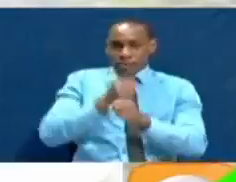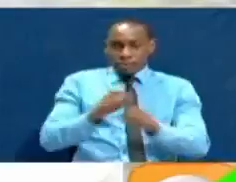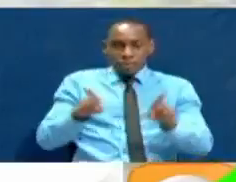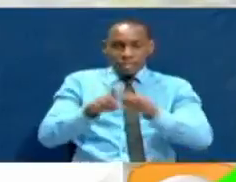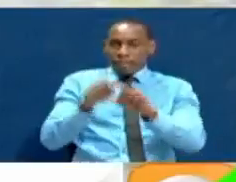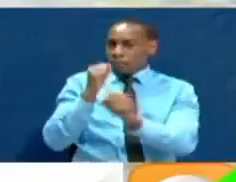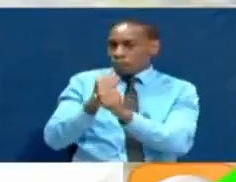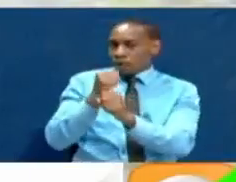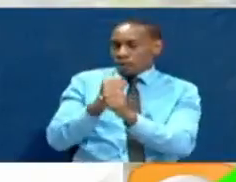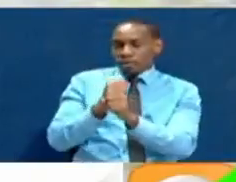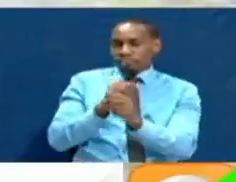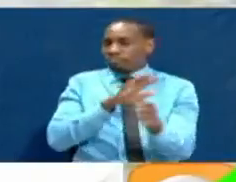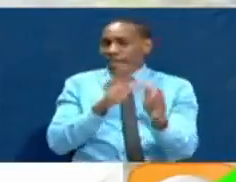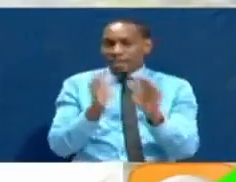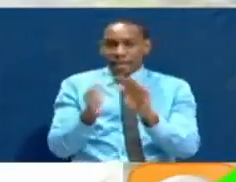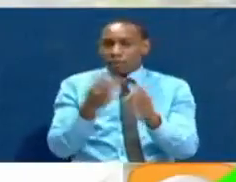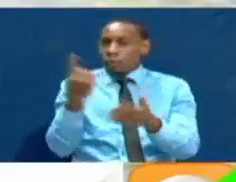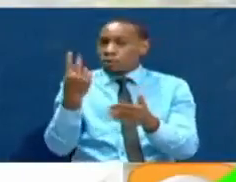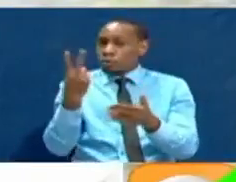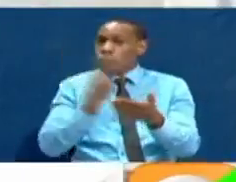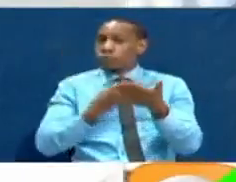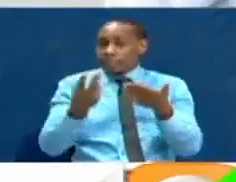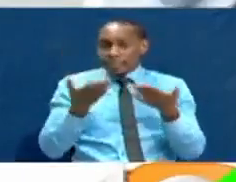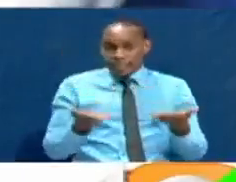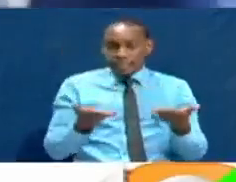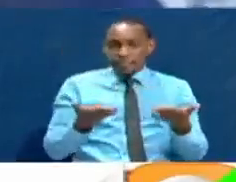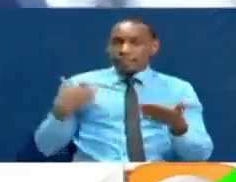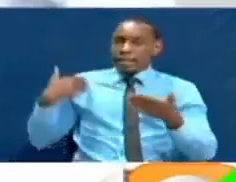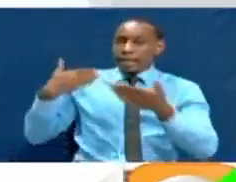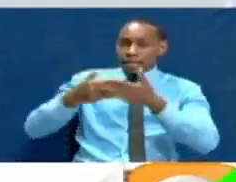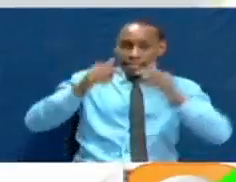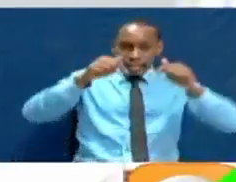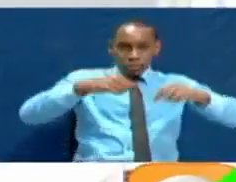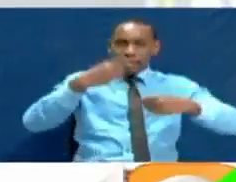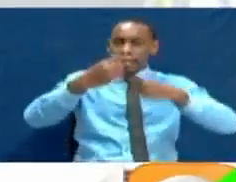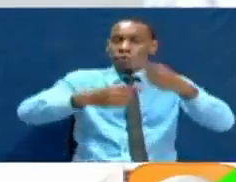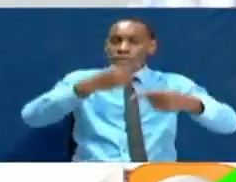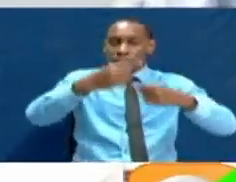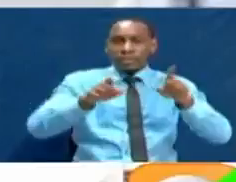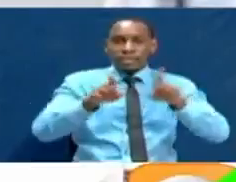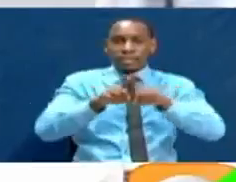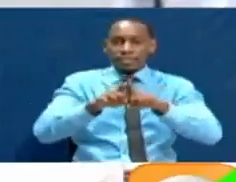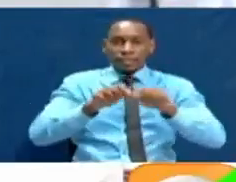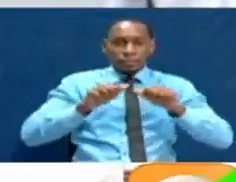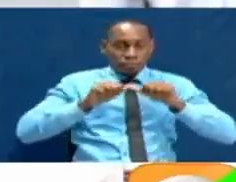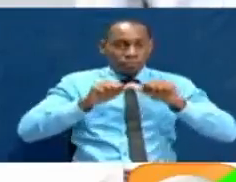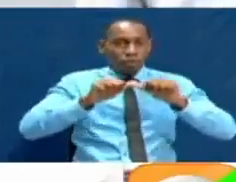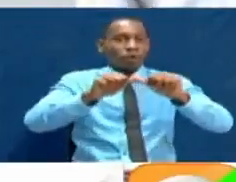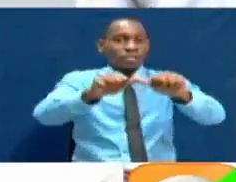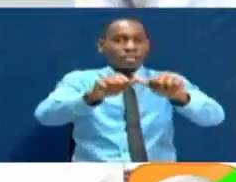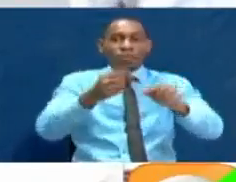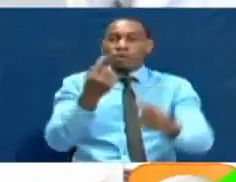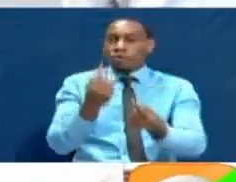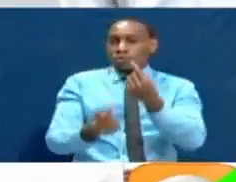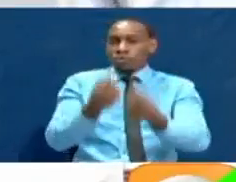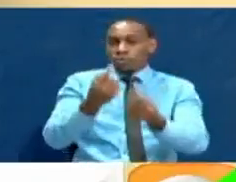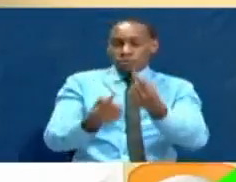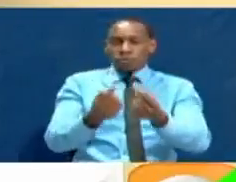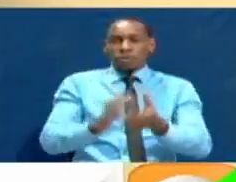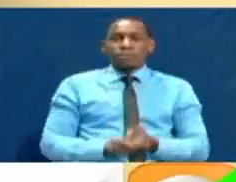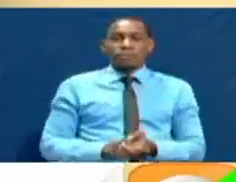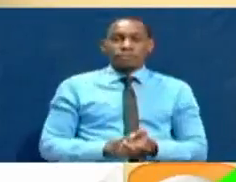hii kazi kwa wiki mbili. Mpaka wa leo tunaendelea na tutaendelea kuwapikia